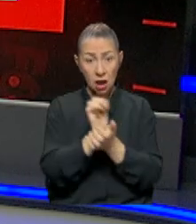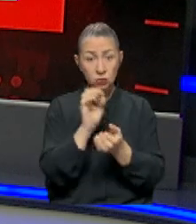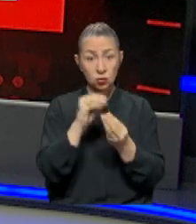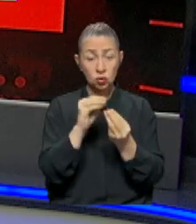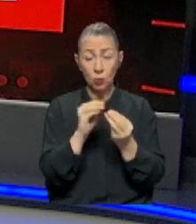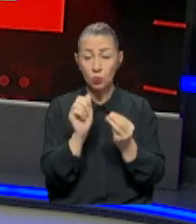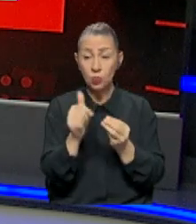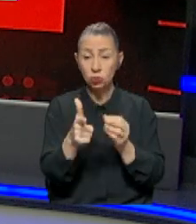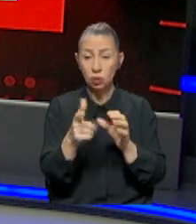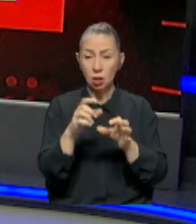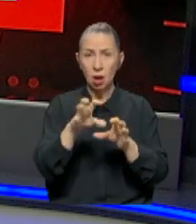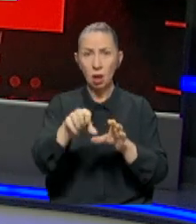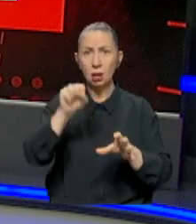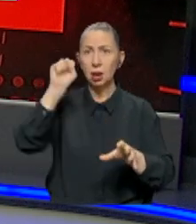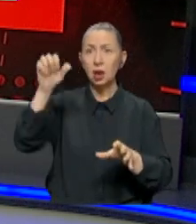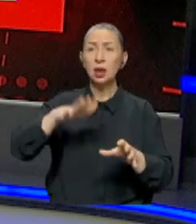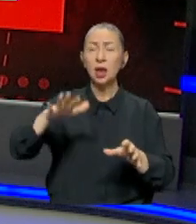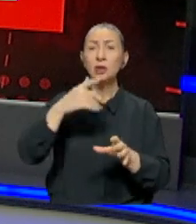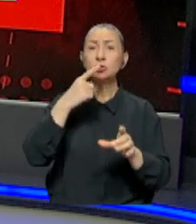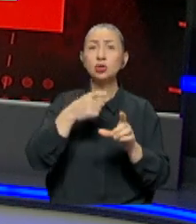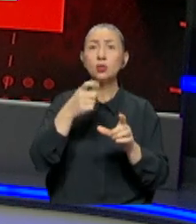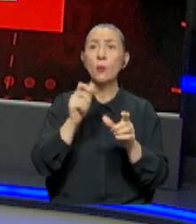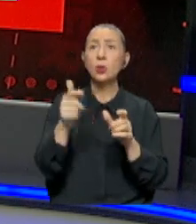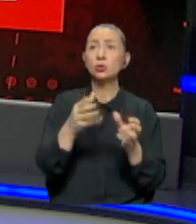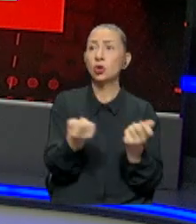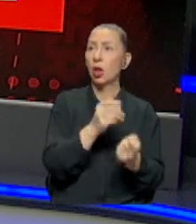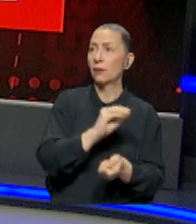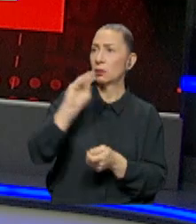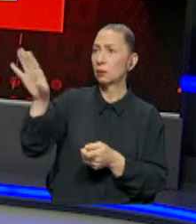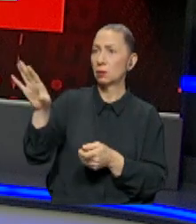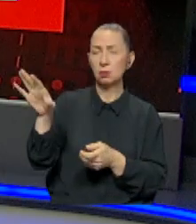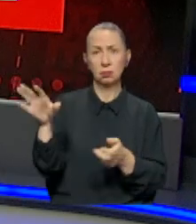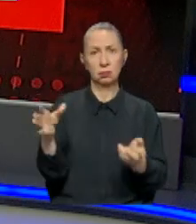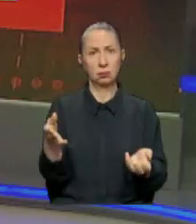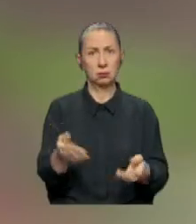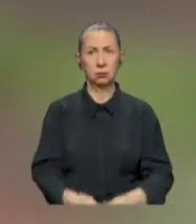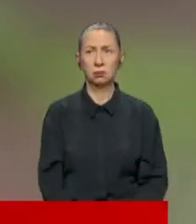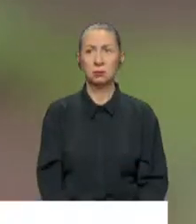Suçları Bürosu'ndan alınarak Genel Soruşturma Bürosu'nda görevlendirildi.